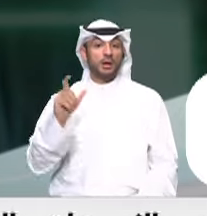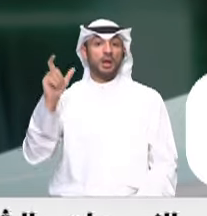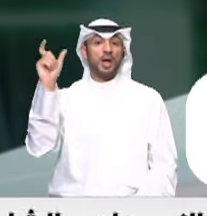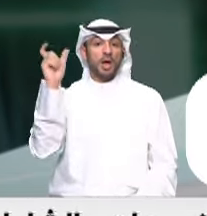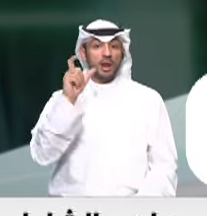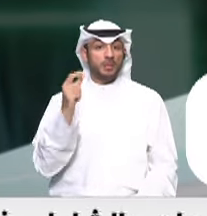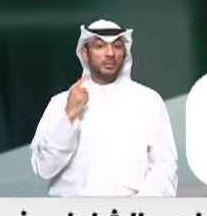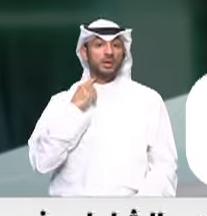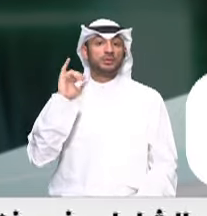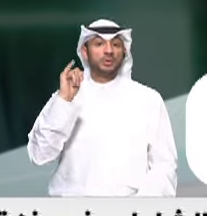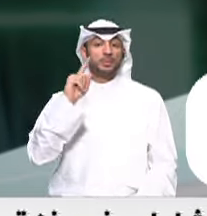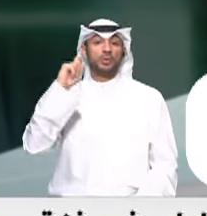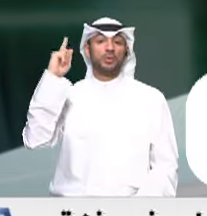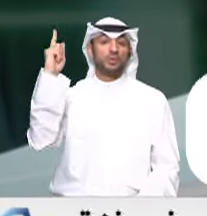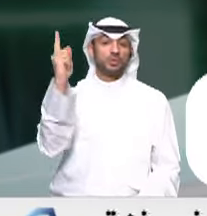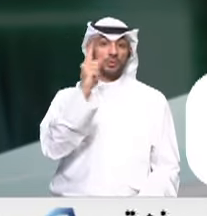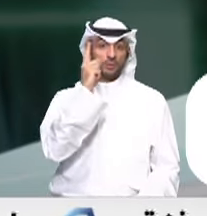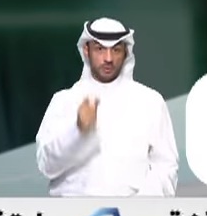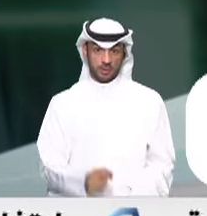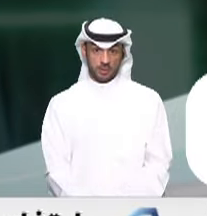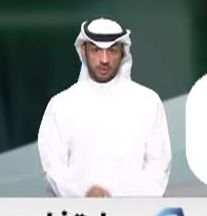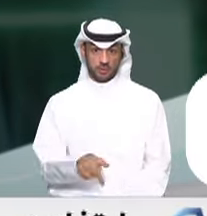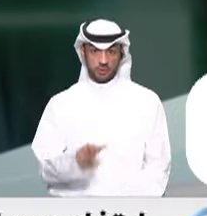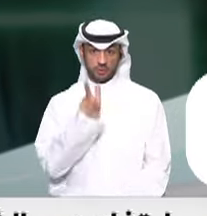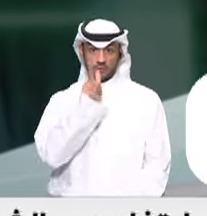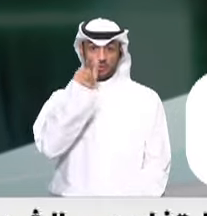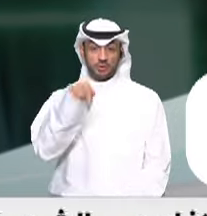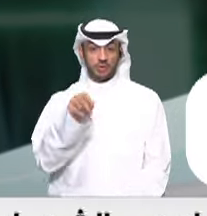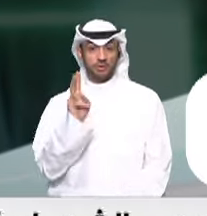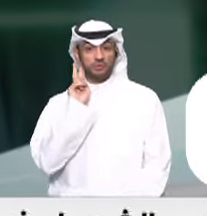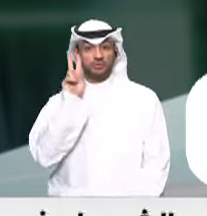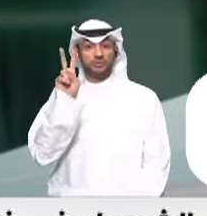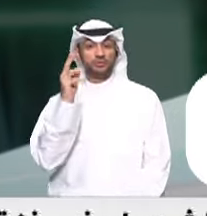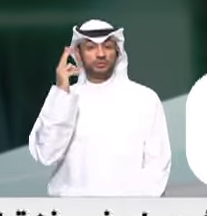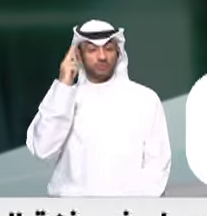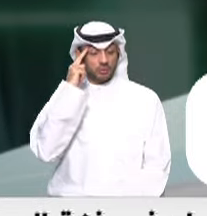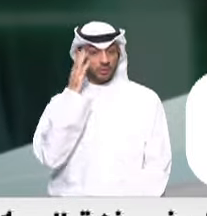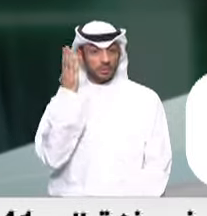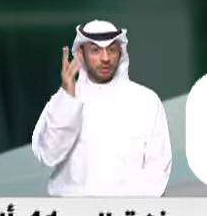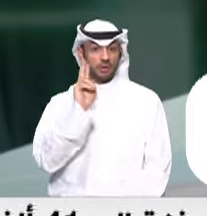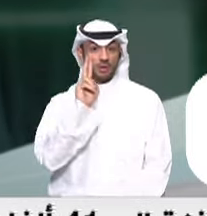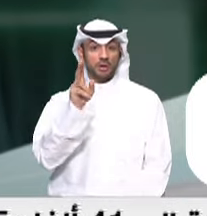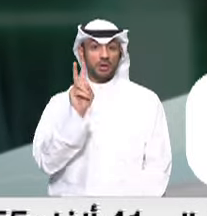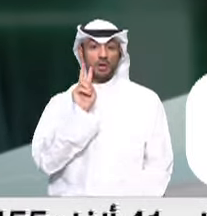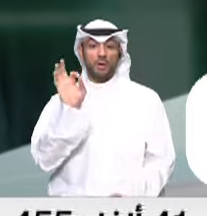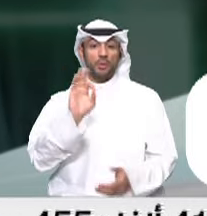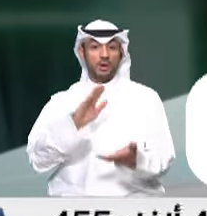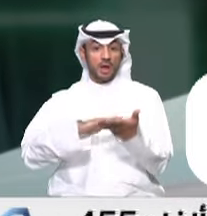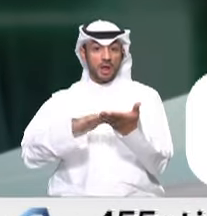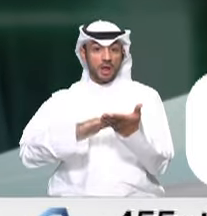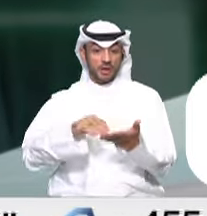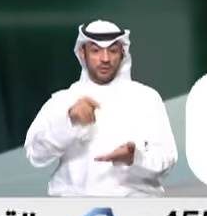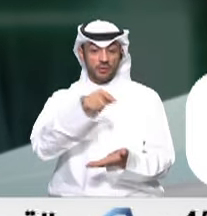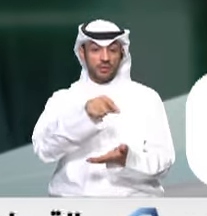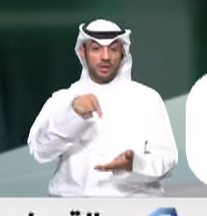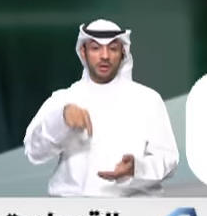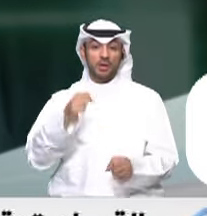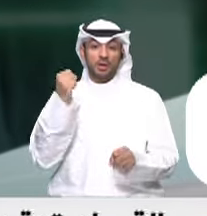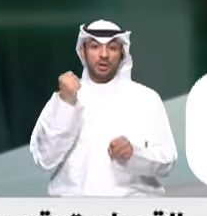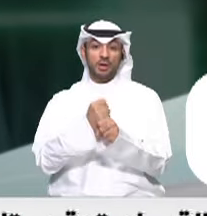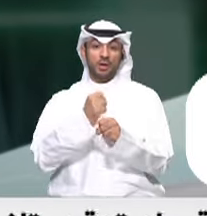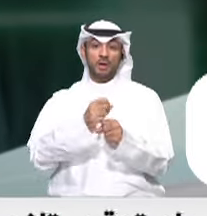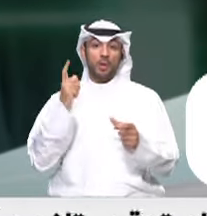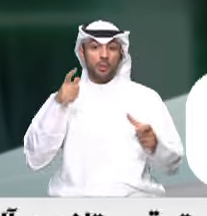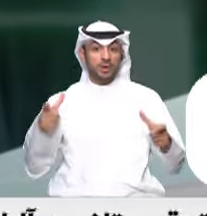والإسلامية والدولية. ولمكانة المملكة إقليميا ودوليا عقدت على أراضيها هذا العام العديد من